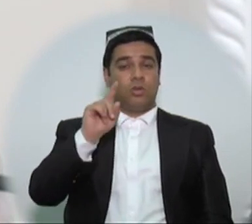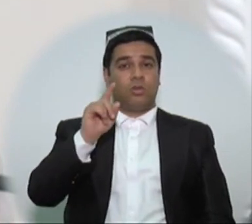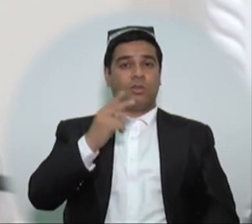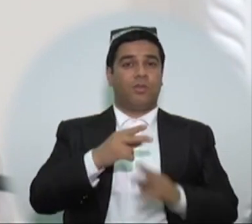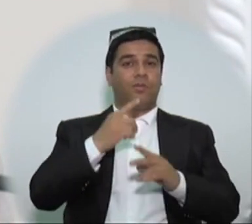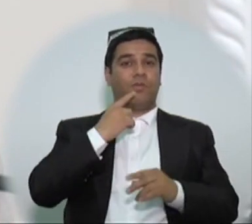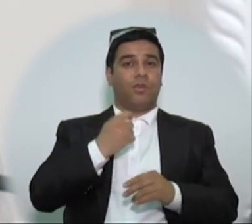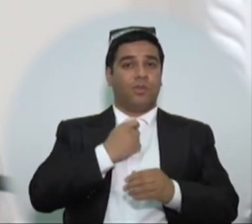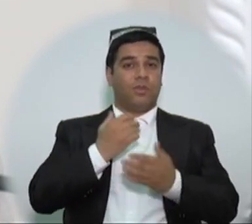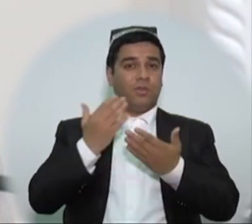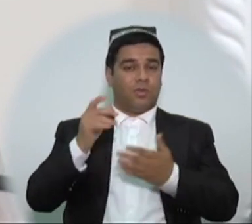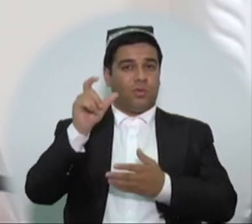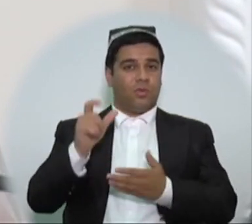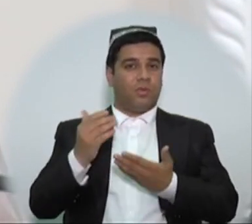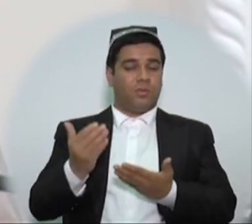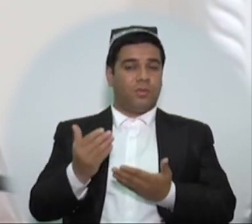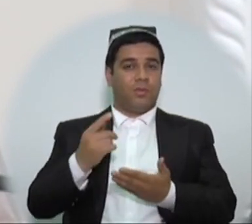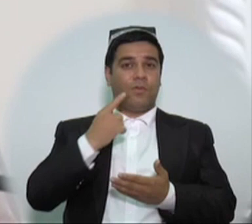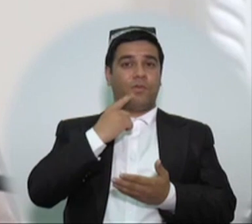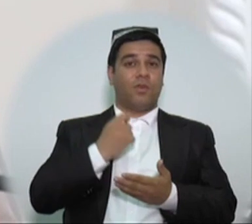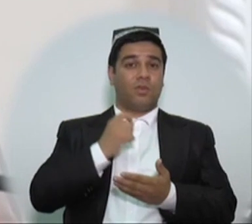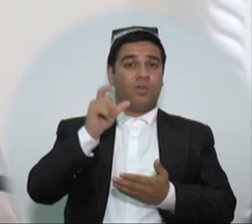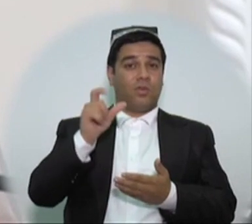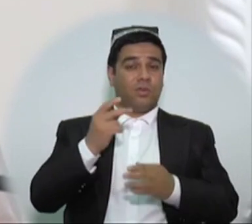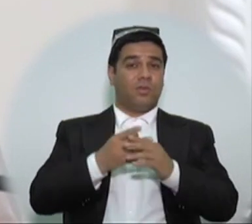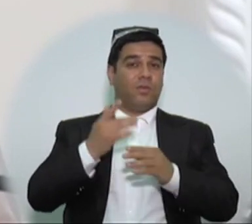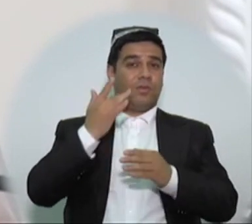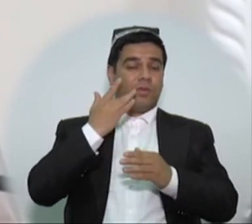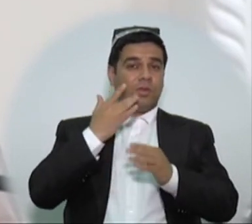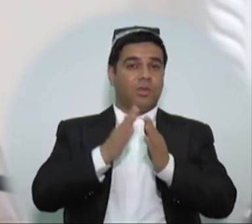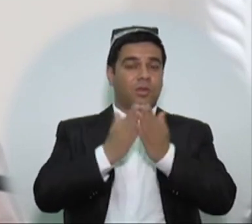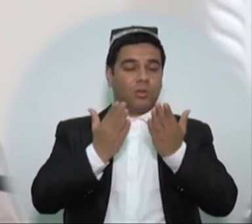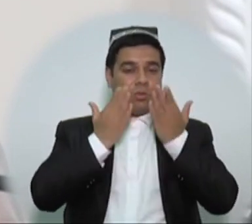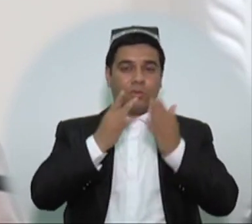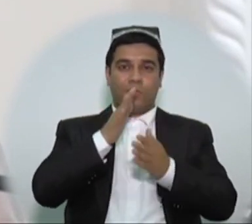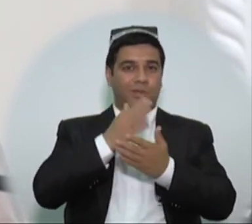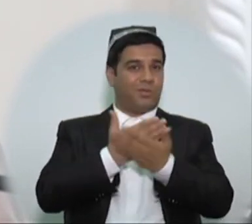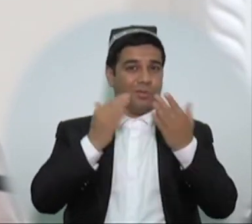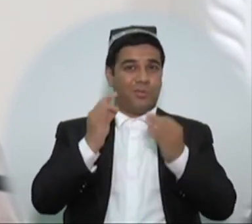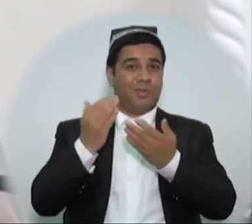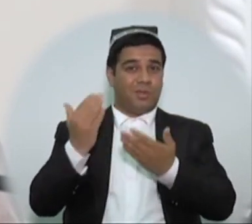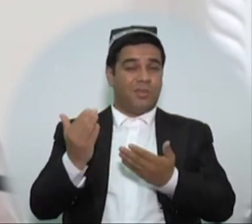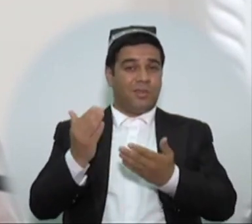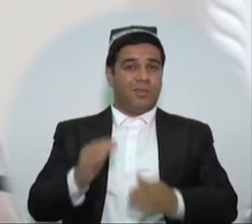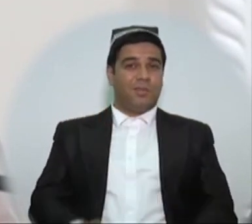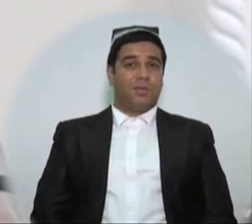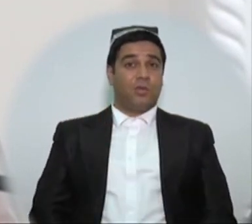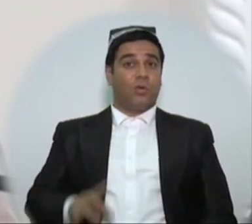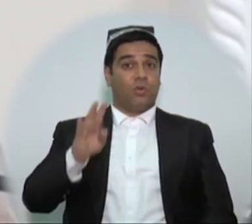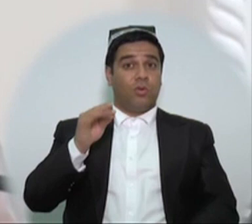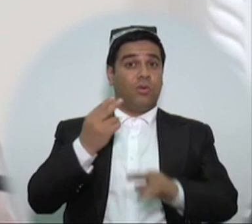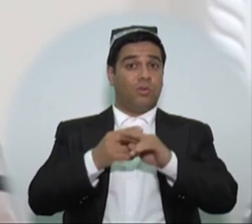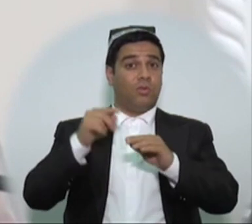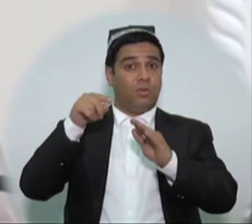asker adam. Askerler adam adette özü kitap okuşka vakti bulmaydı. Lekin